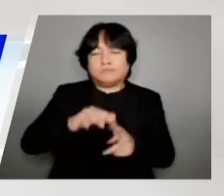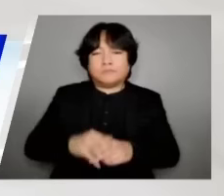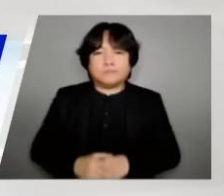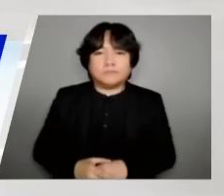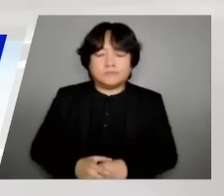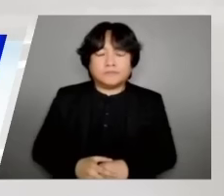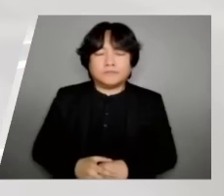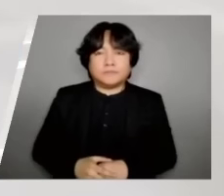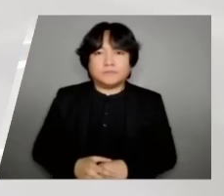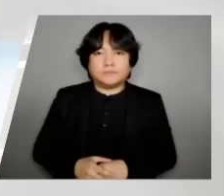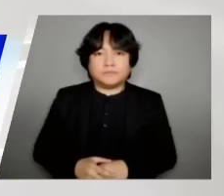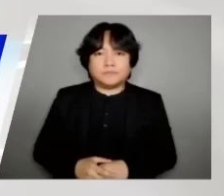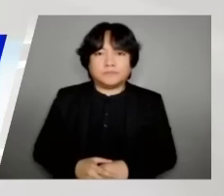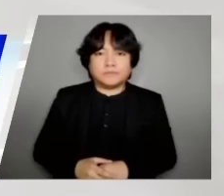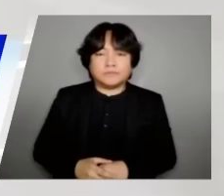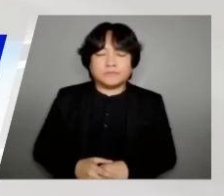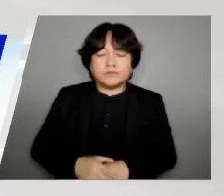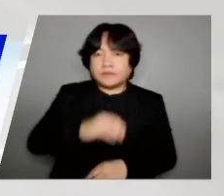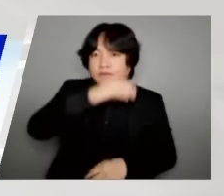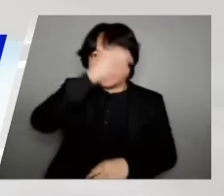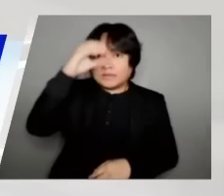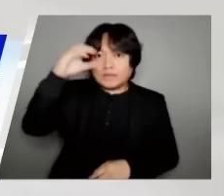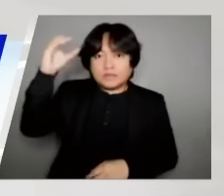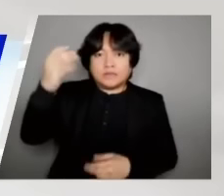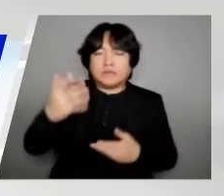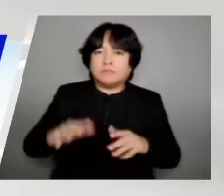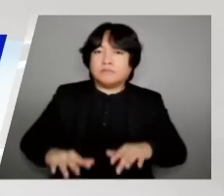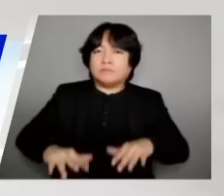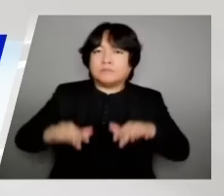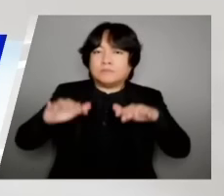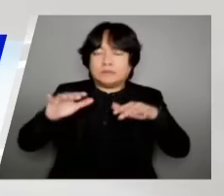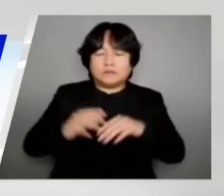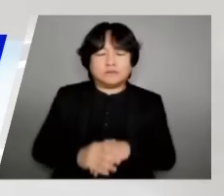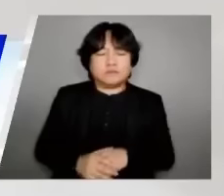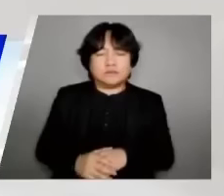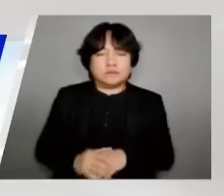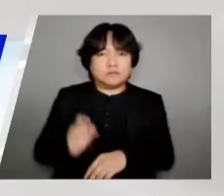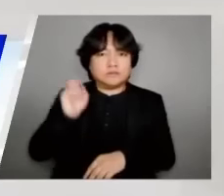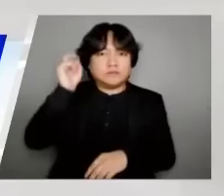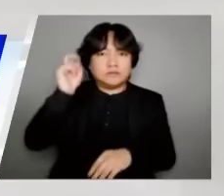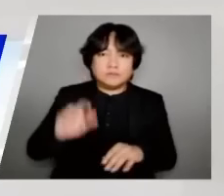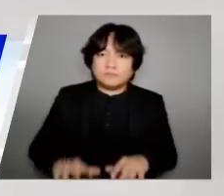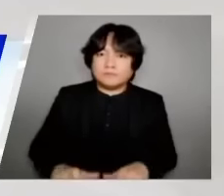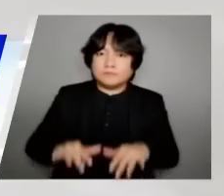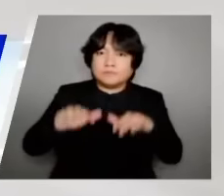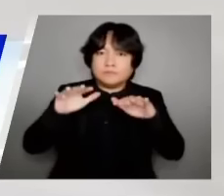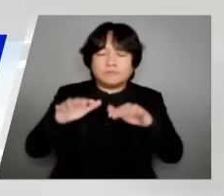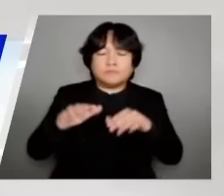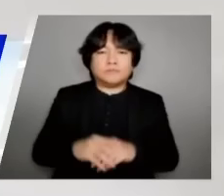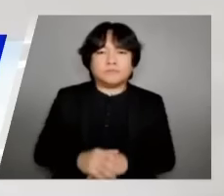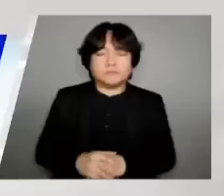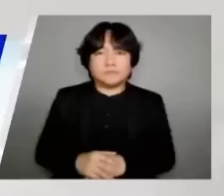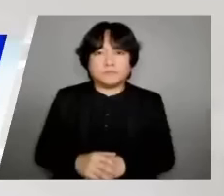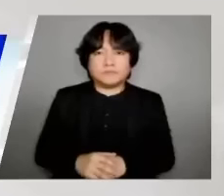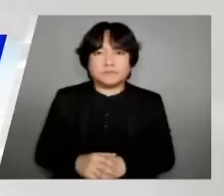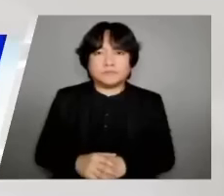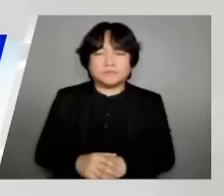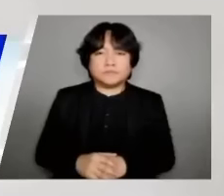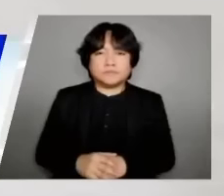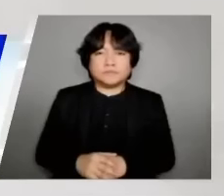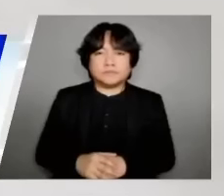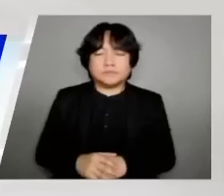Napuruhan din ang kainta. Napakabilis ng pagtaas ng tubig. Baha na naman. Isa sa mga lugar na unang